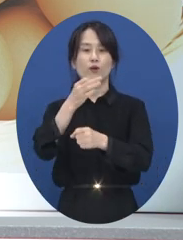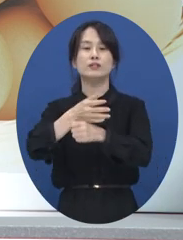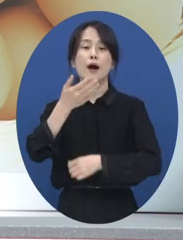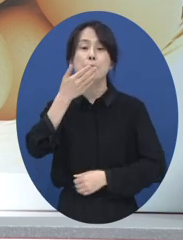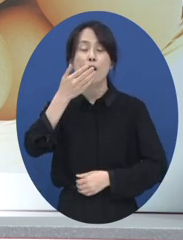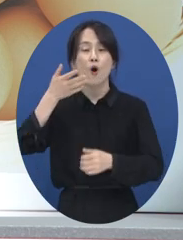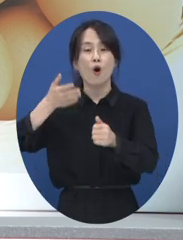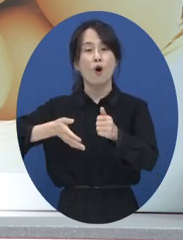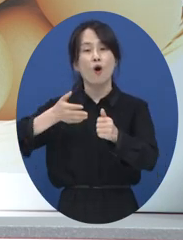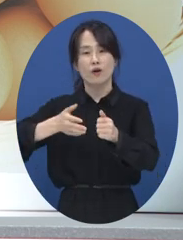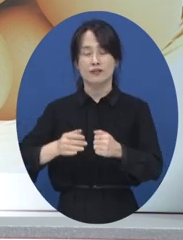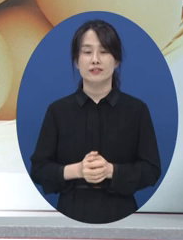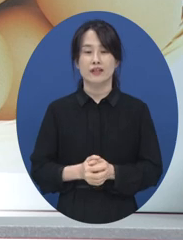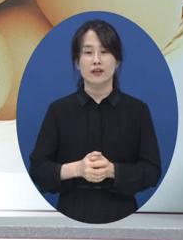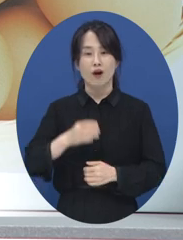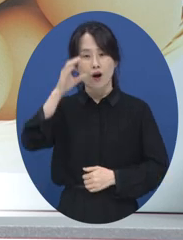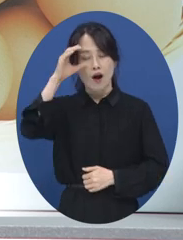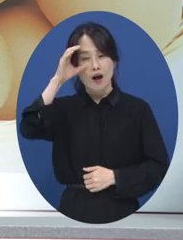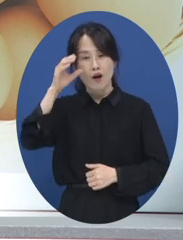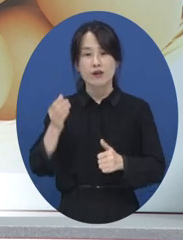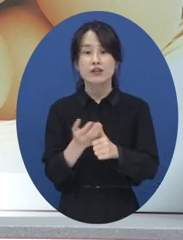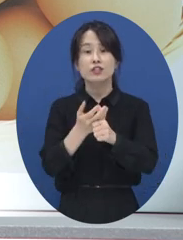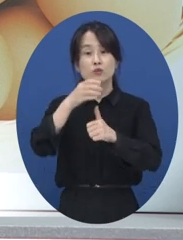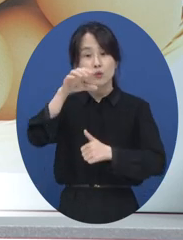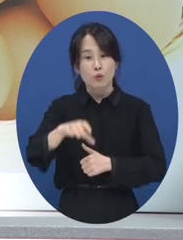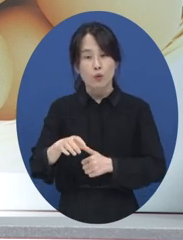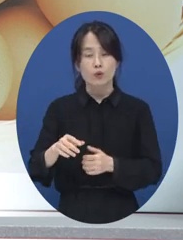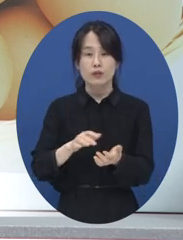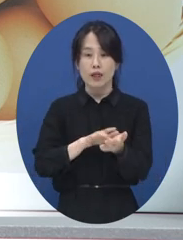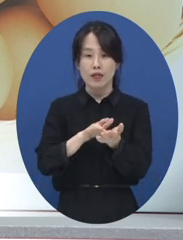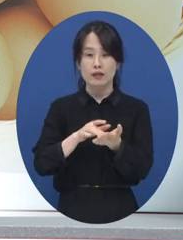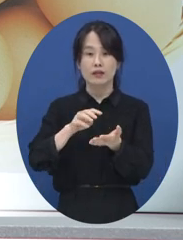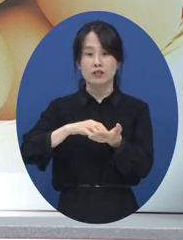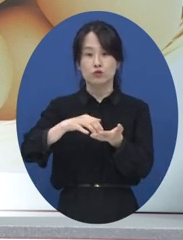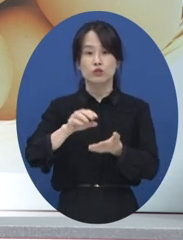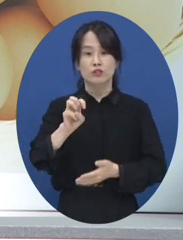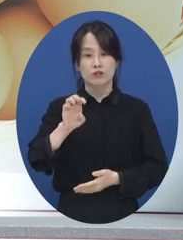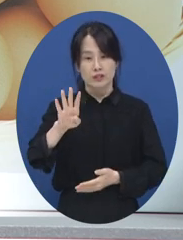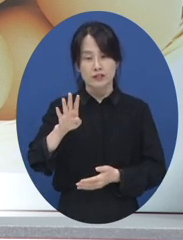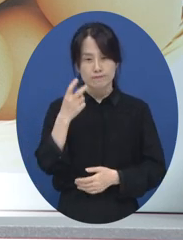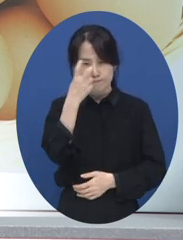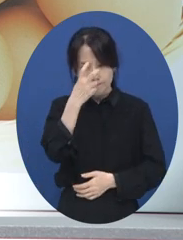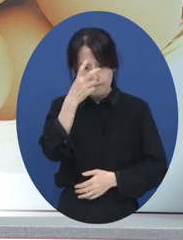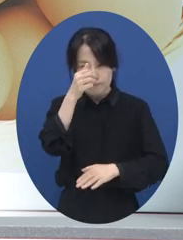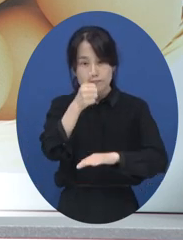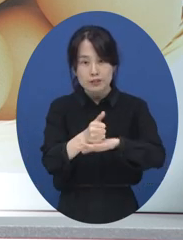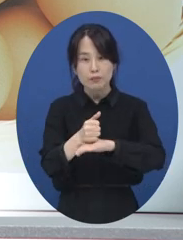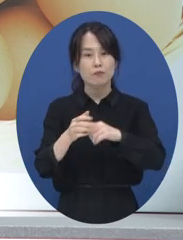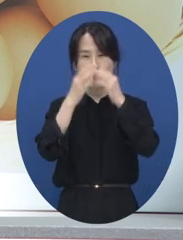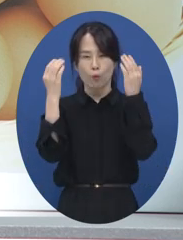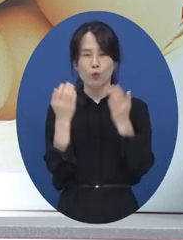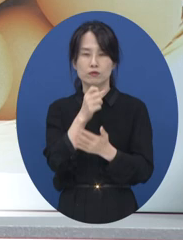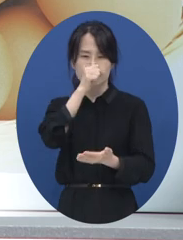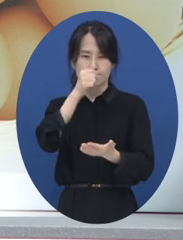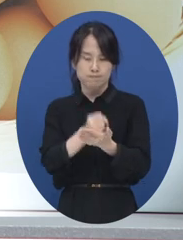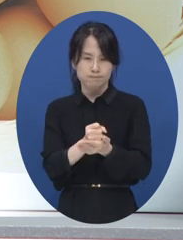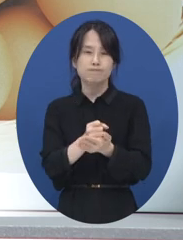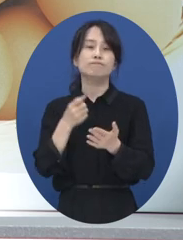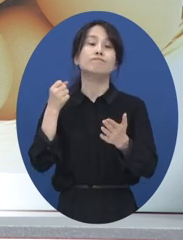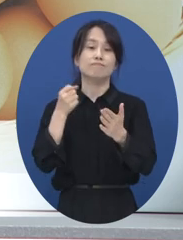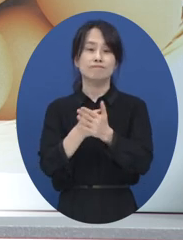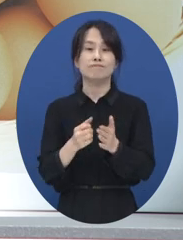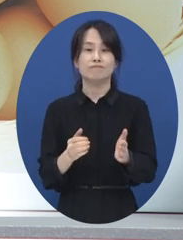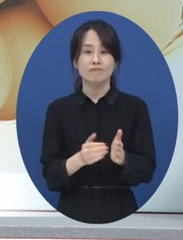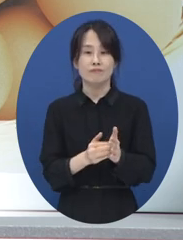됩니까 경우도 가도 4 산란계 농가를 대상으로 살충제 34종 에 대한 검사를 추진한 결과 모두 적합 으로